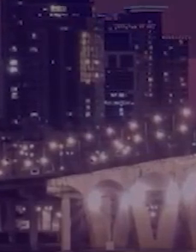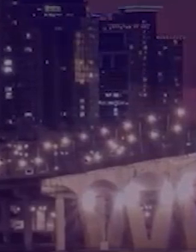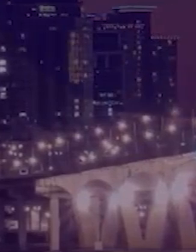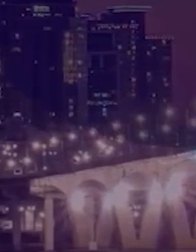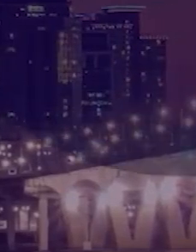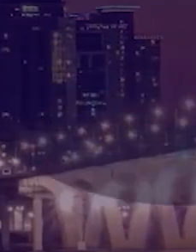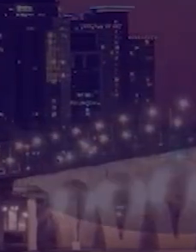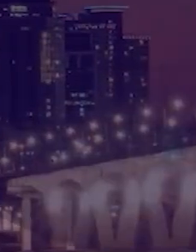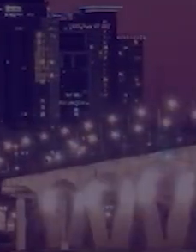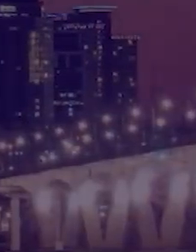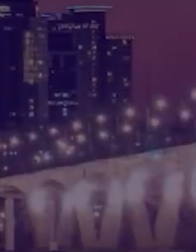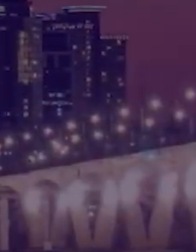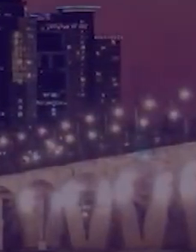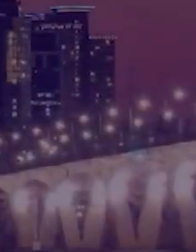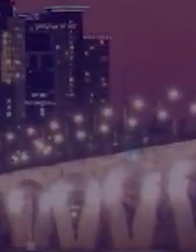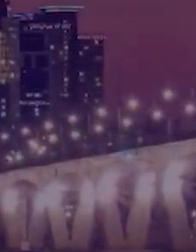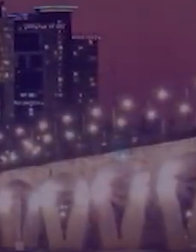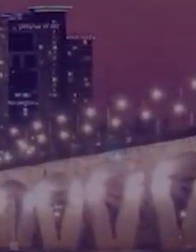있니다 아